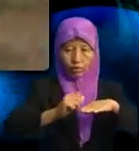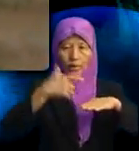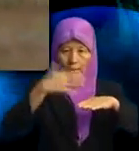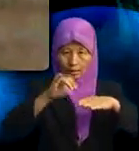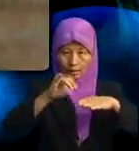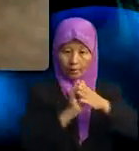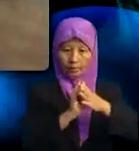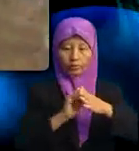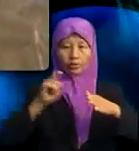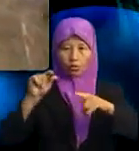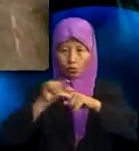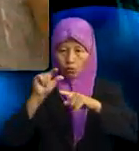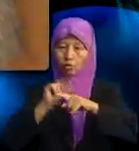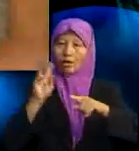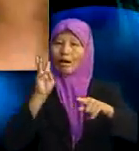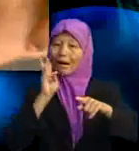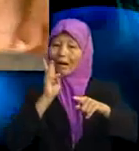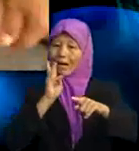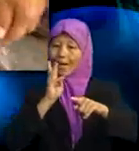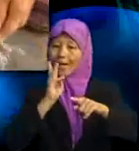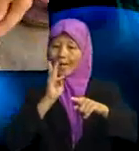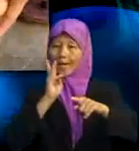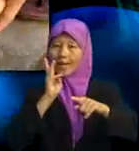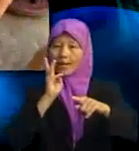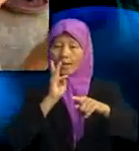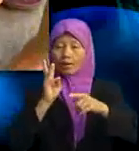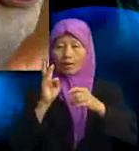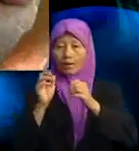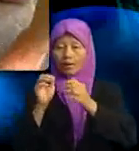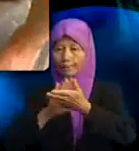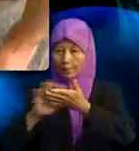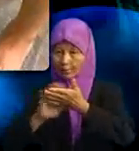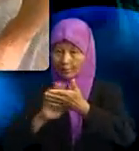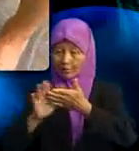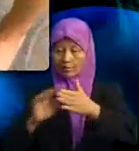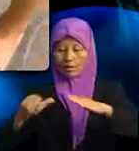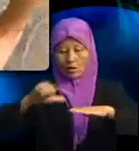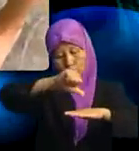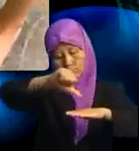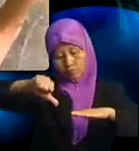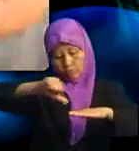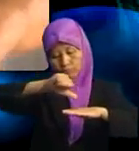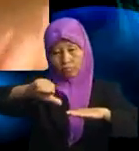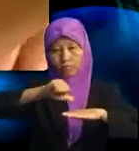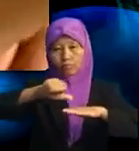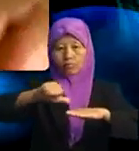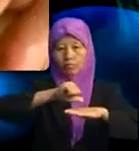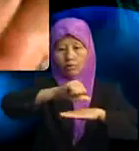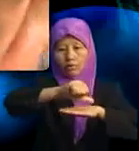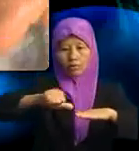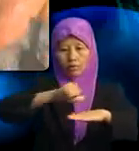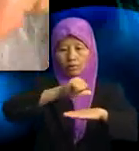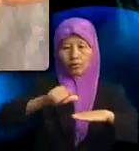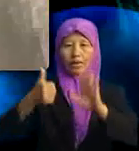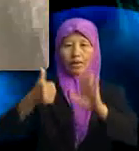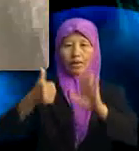Seterusnya, bahagian tersebut mestilah dibasuh atau dibilas dengan menggunakan air